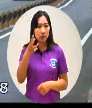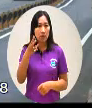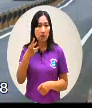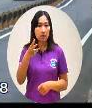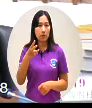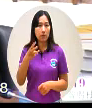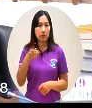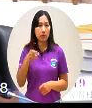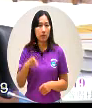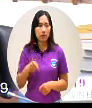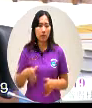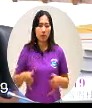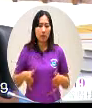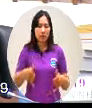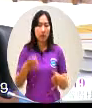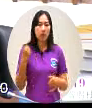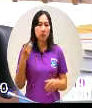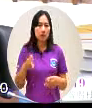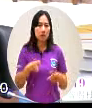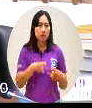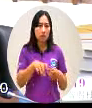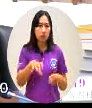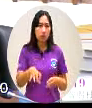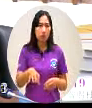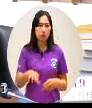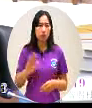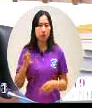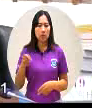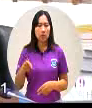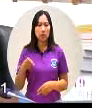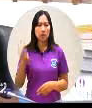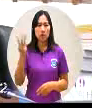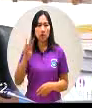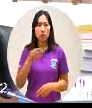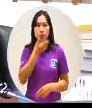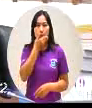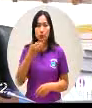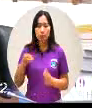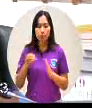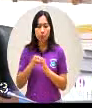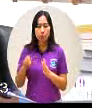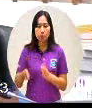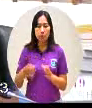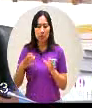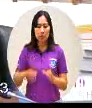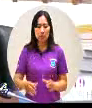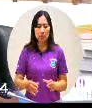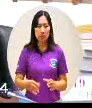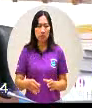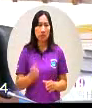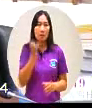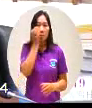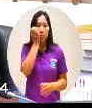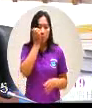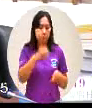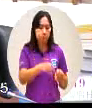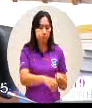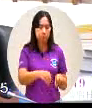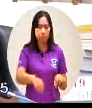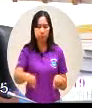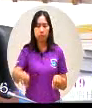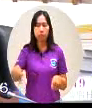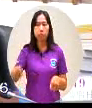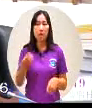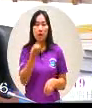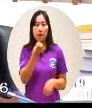路应该新工厝啦。啊，结果是水利局为着要做排水设备，因来做的吼，这一粒做安尼，这机车咧行，咱来做连杆的啦。